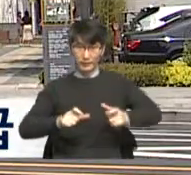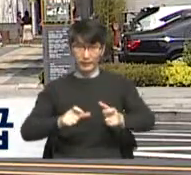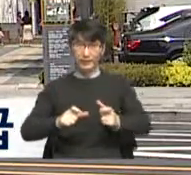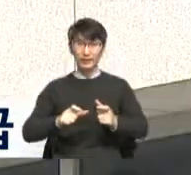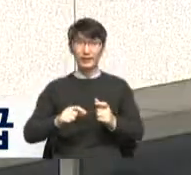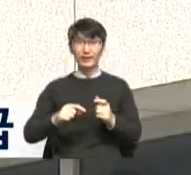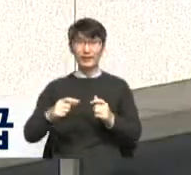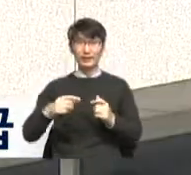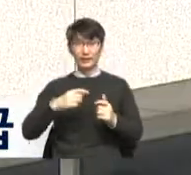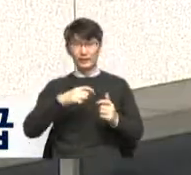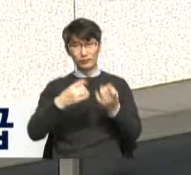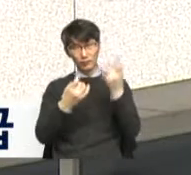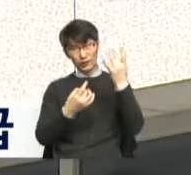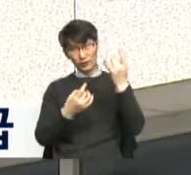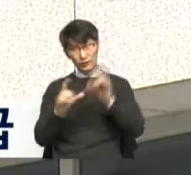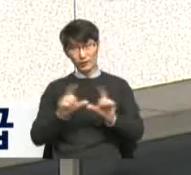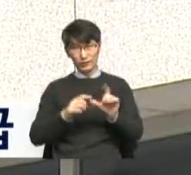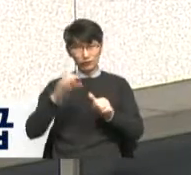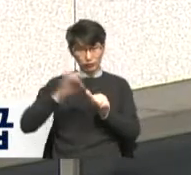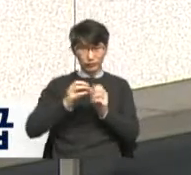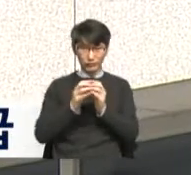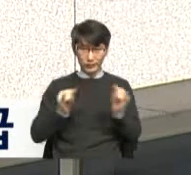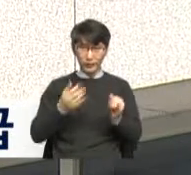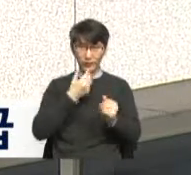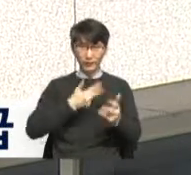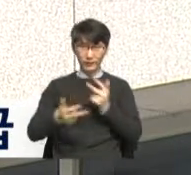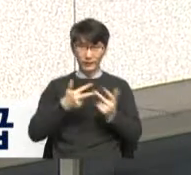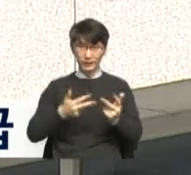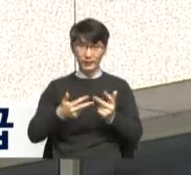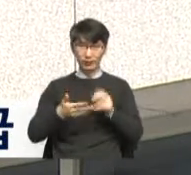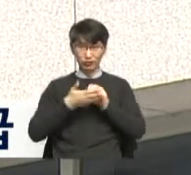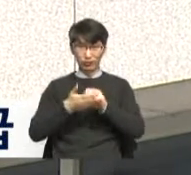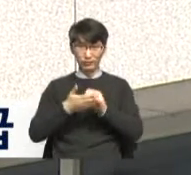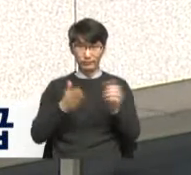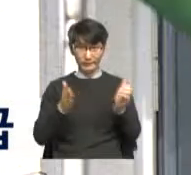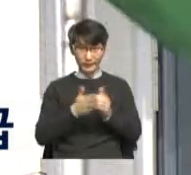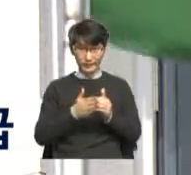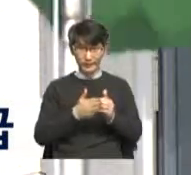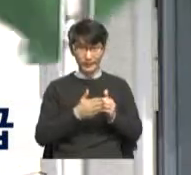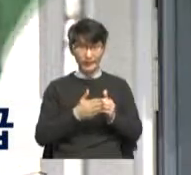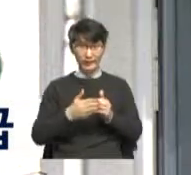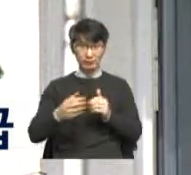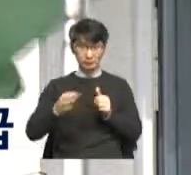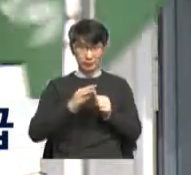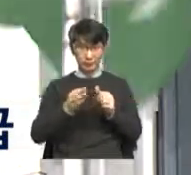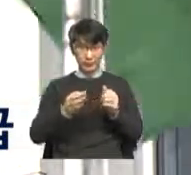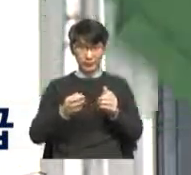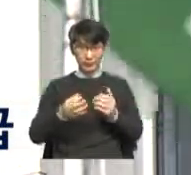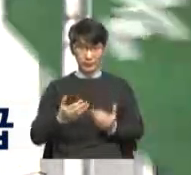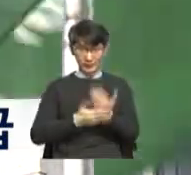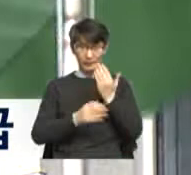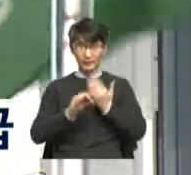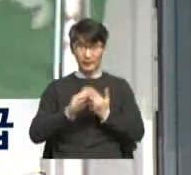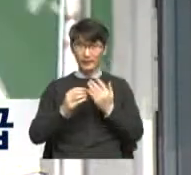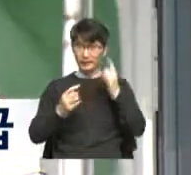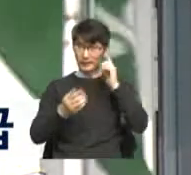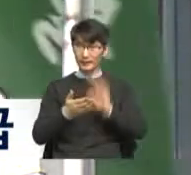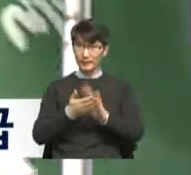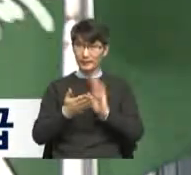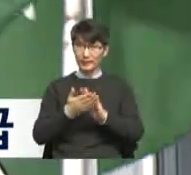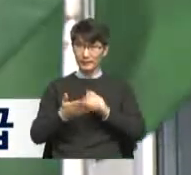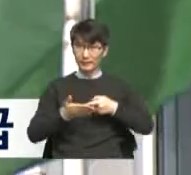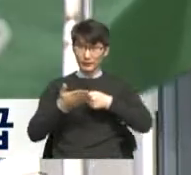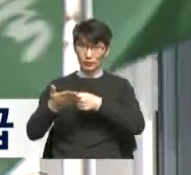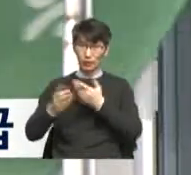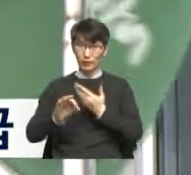기초생활수급자 나 복지 급여를 받고 있는 사람들이 취업 등으로 근로 소득이 발생할 경우 이를 동 주민센터에 자진 신고하면